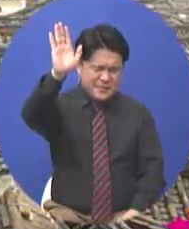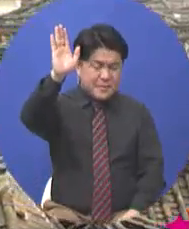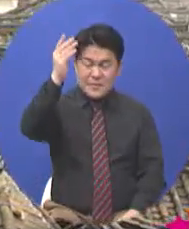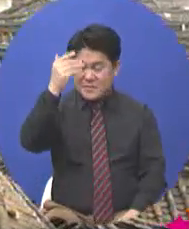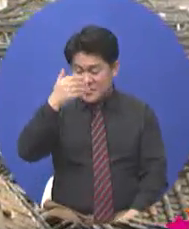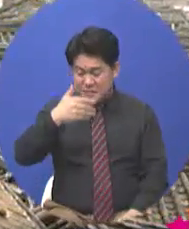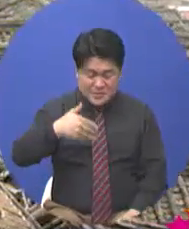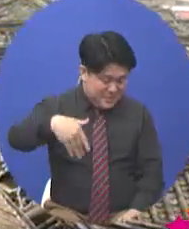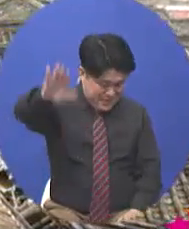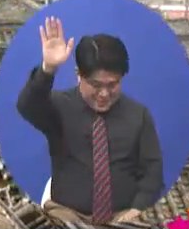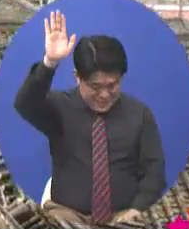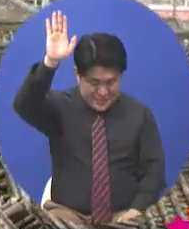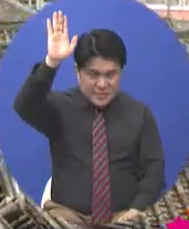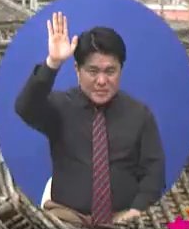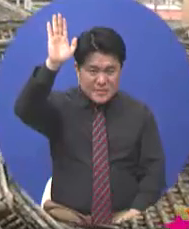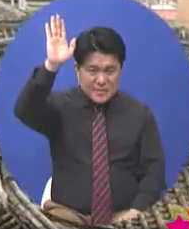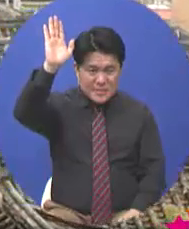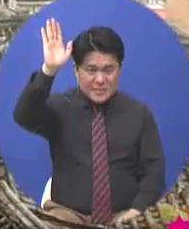가글라